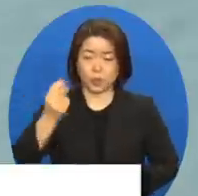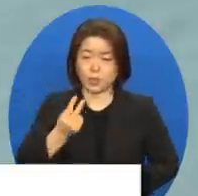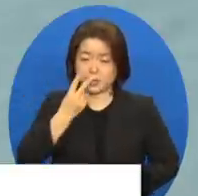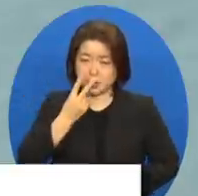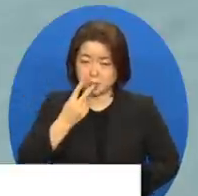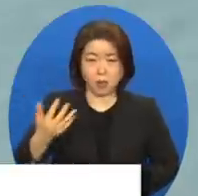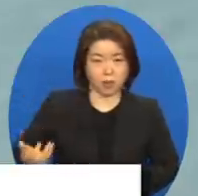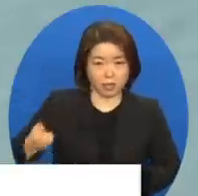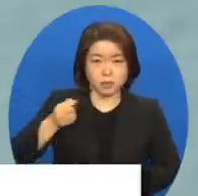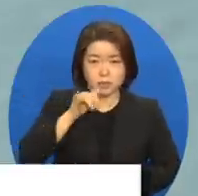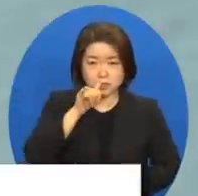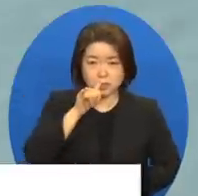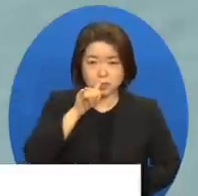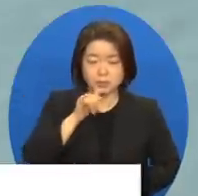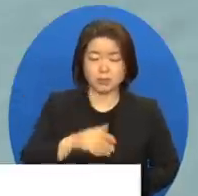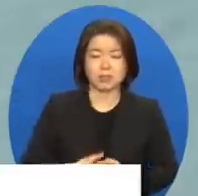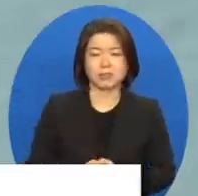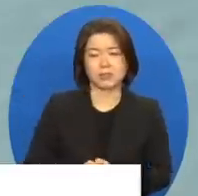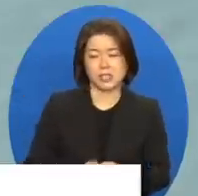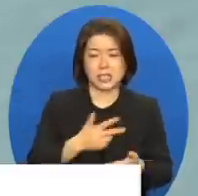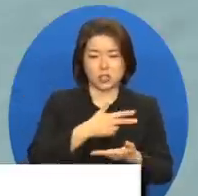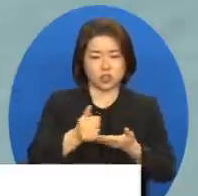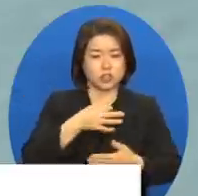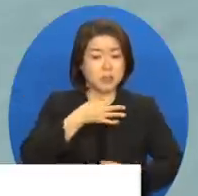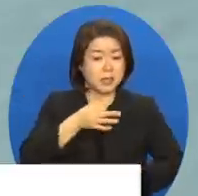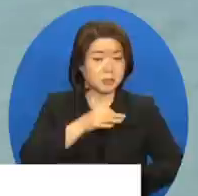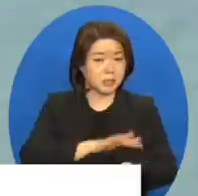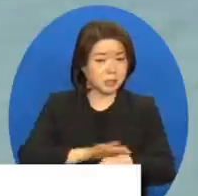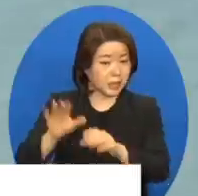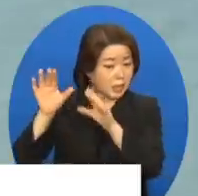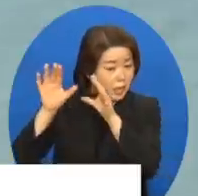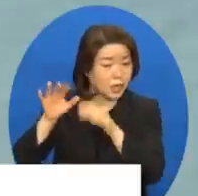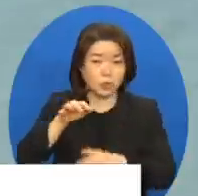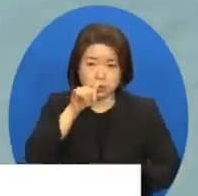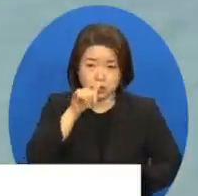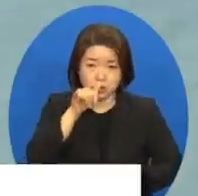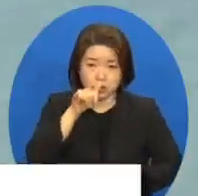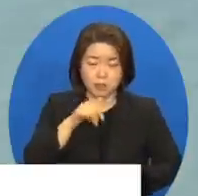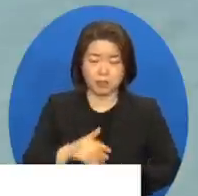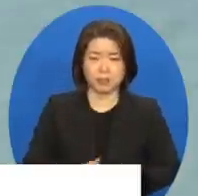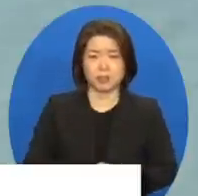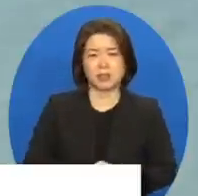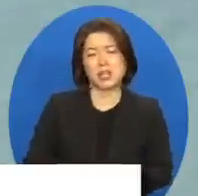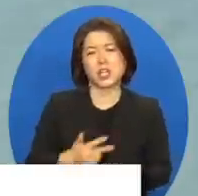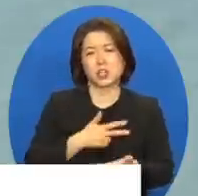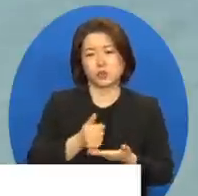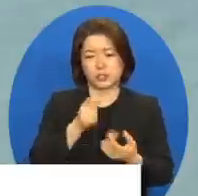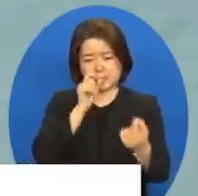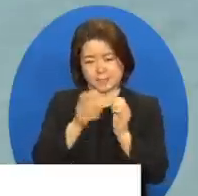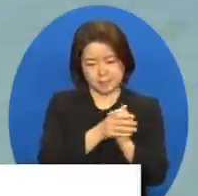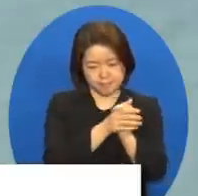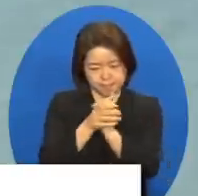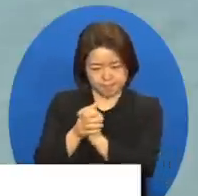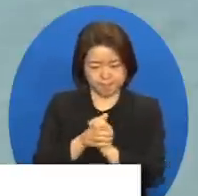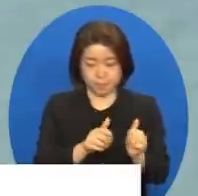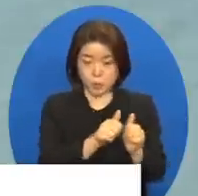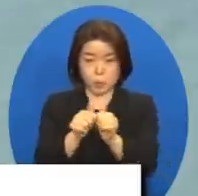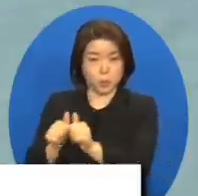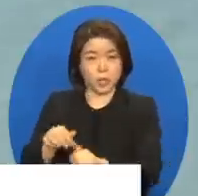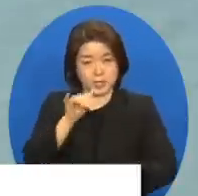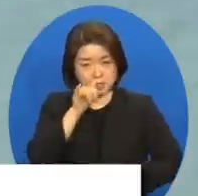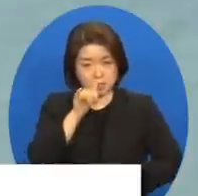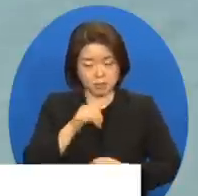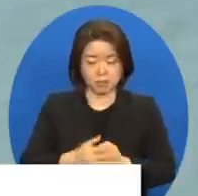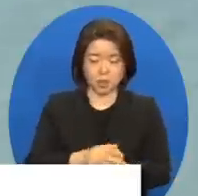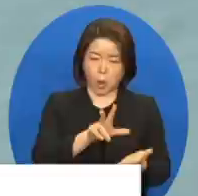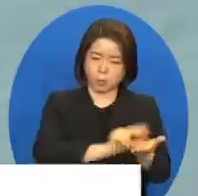있습니까? 주님의 음성을 듣습니까? 주님과 친밀히 동행합니까? 문제가